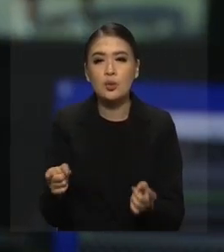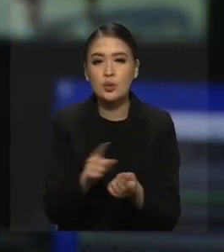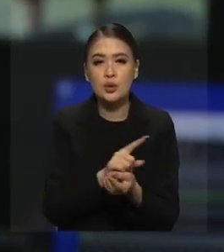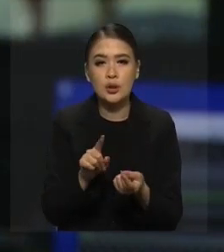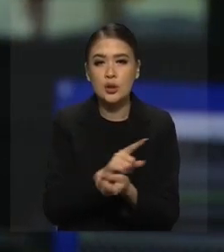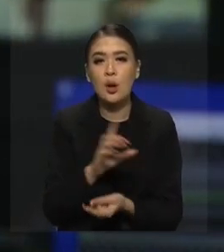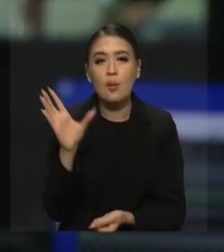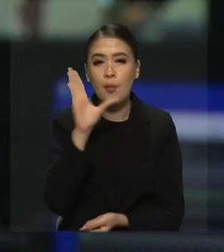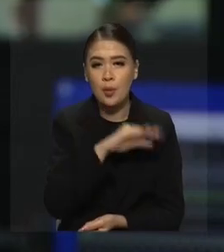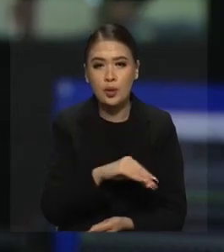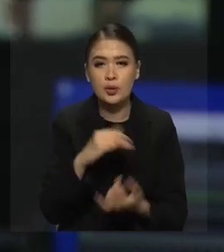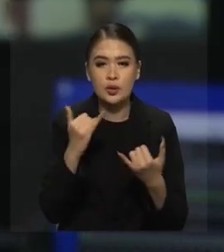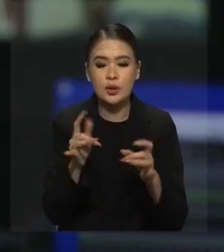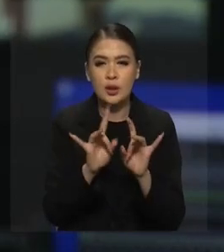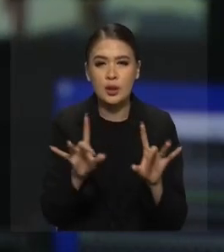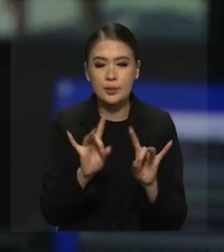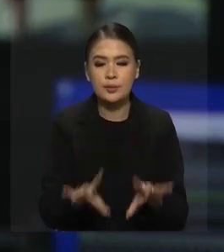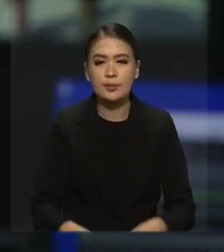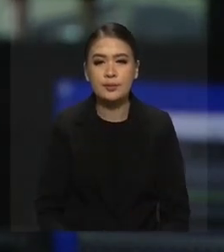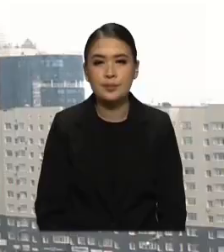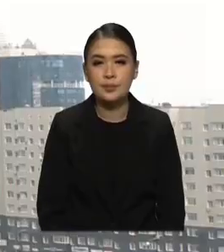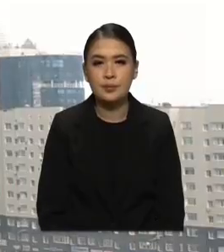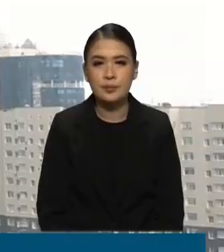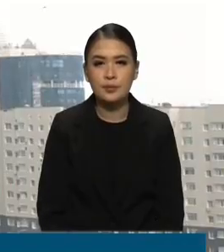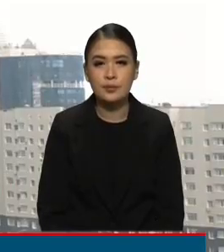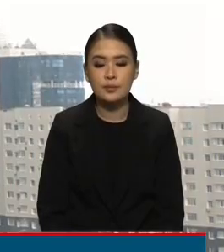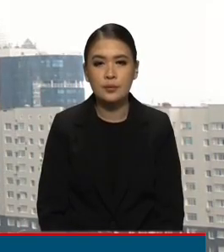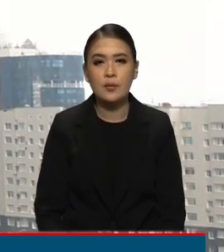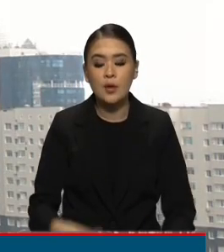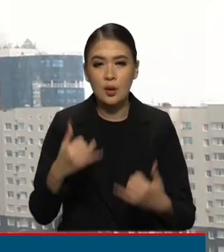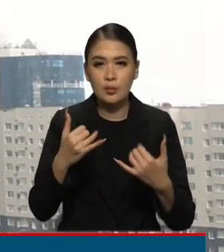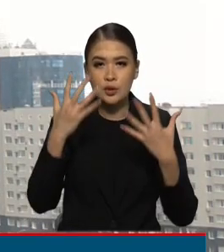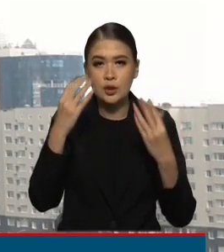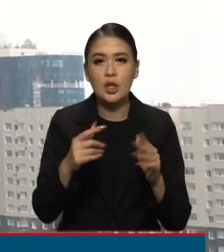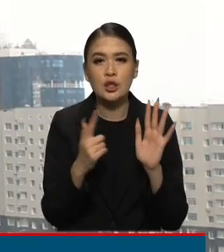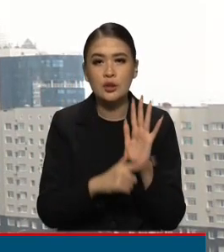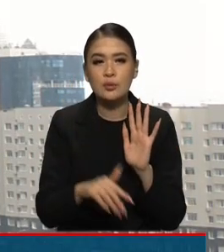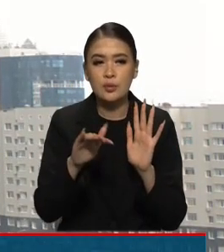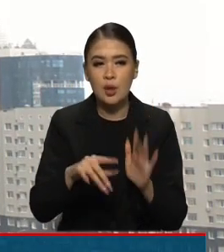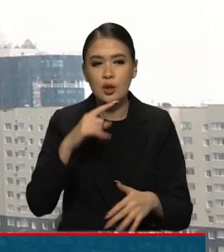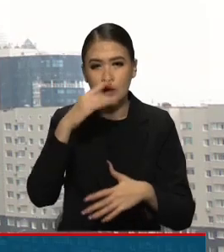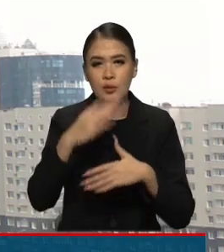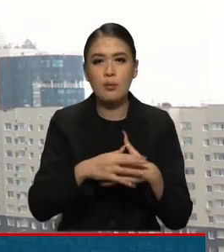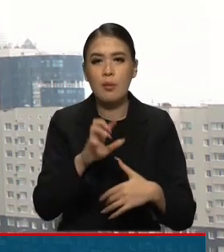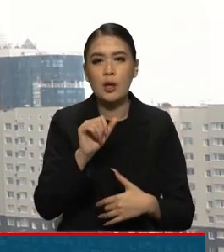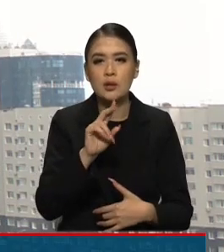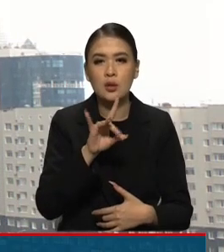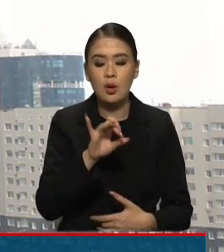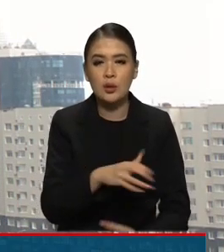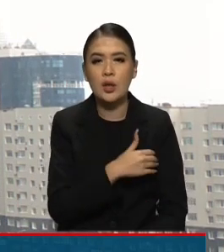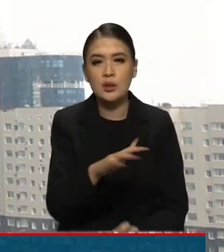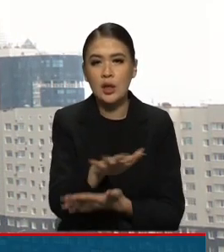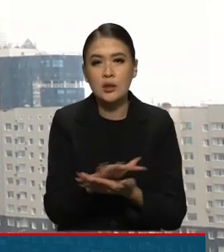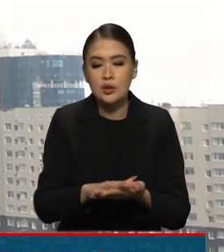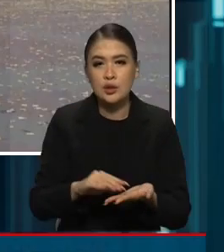мүмкін. Әріптесім Алтынбек Амит баяндайды. Күні бүгінге дейін 70 мыңға жуық тұрғын банкрот болғысы келіп арыз жазған,